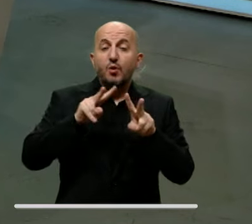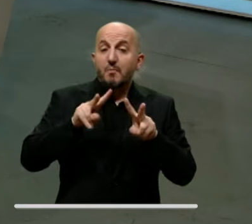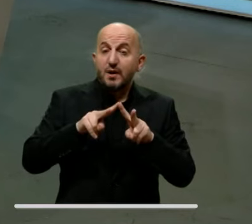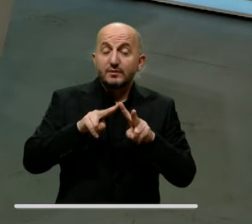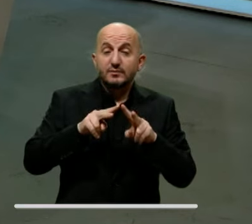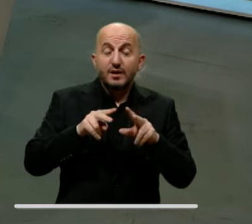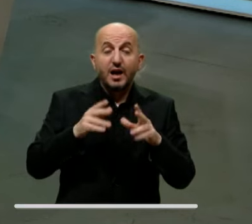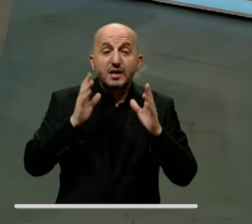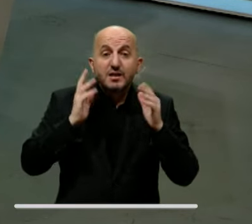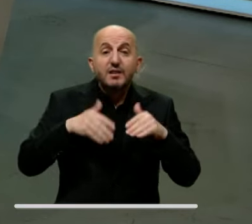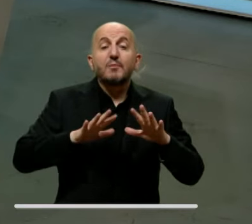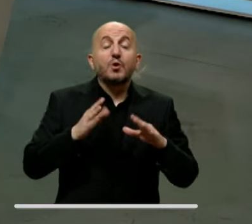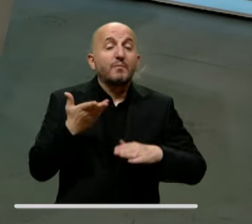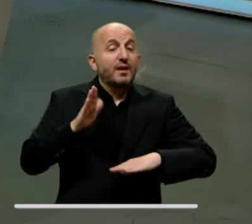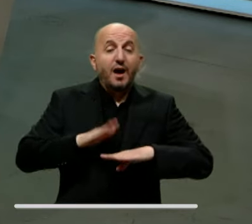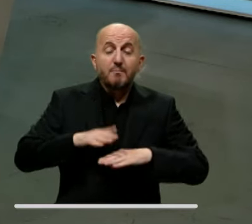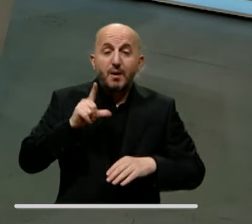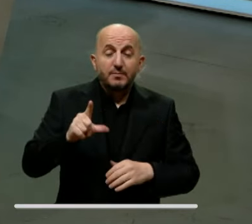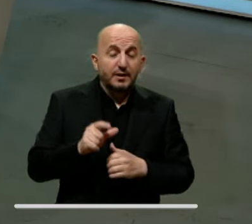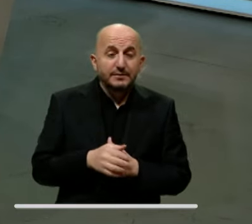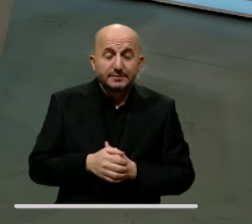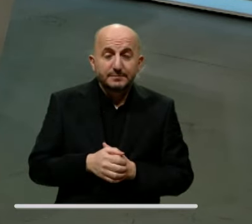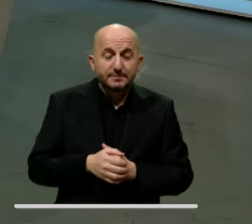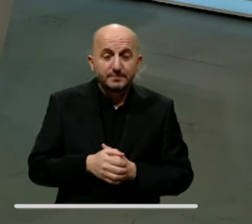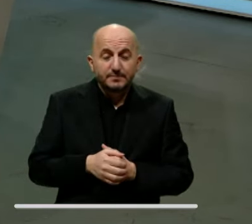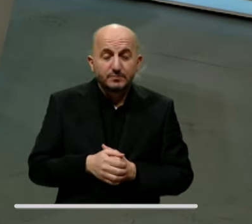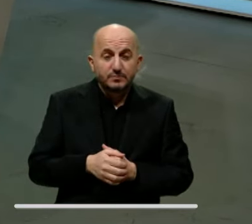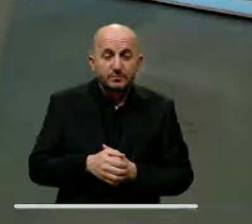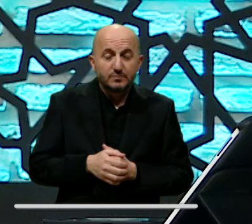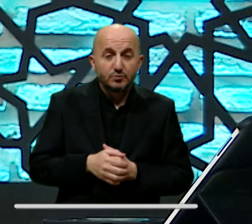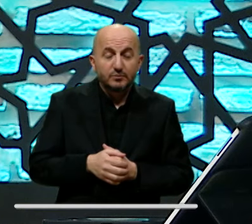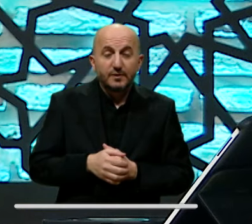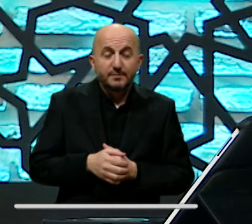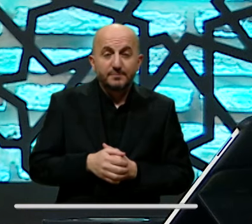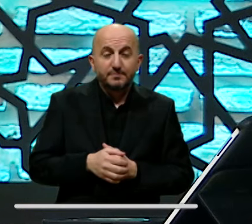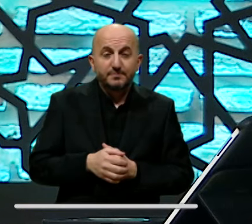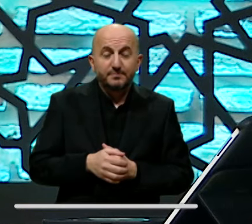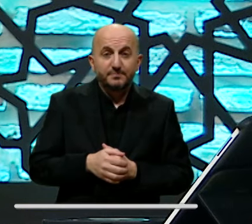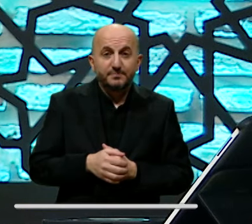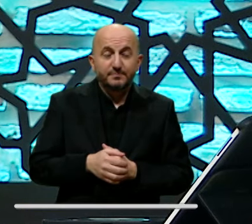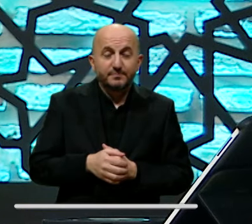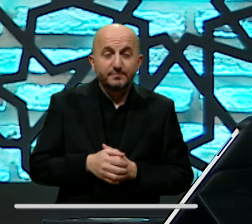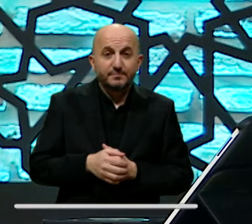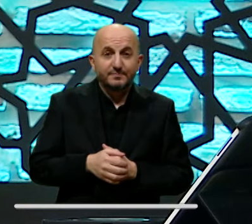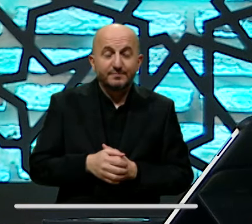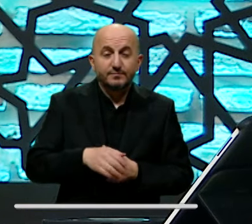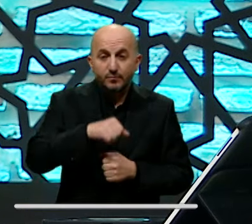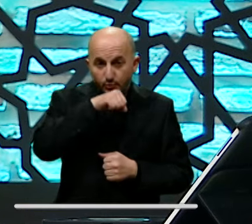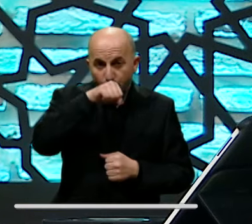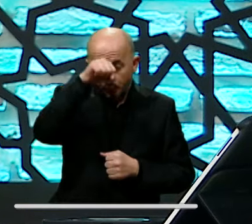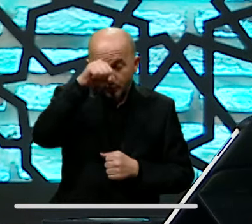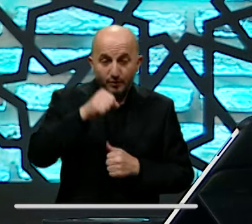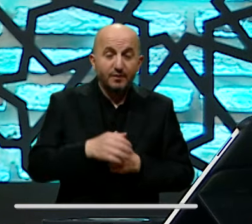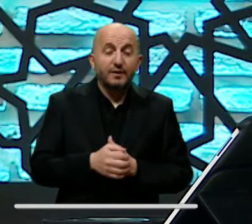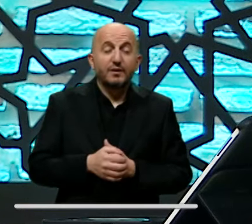yapmam lazım ikinci bir sorum da hak yazıldım 123 abi saniye dakika Turan abi ellerinden ef